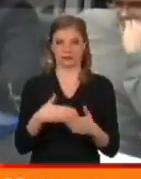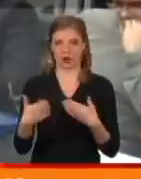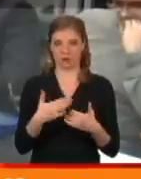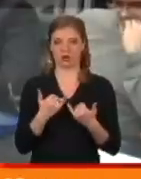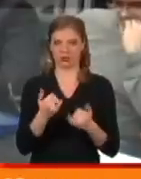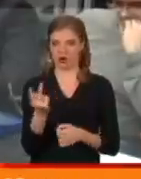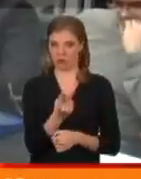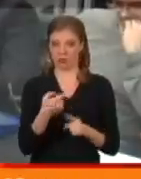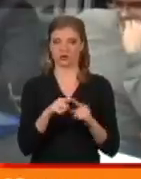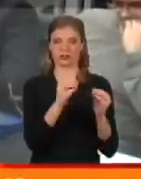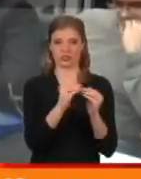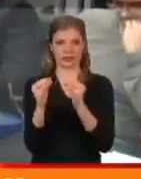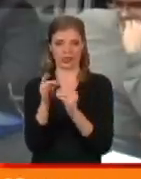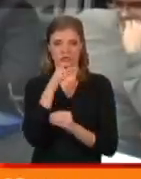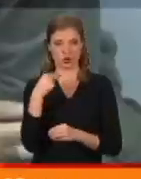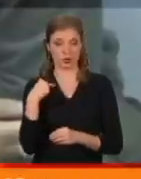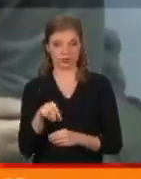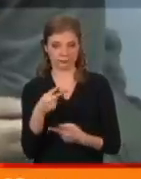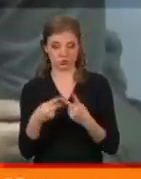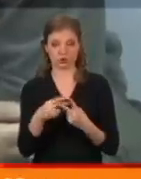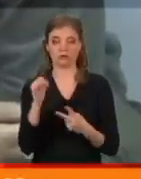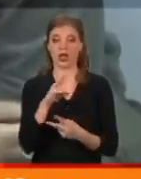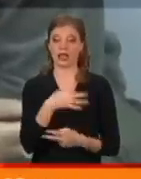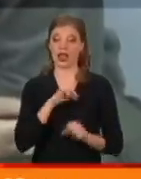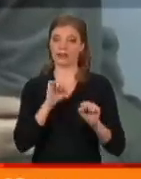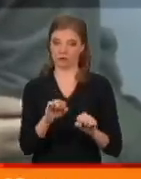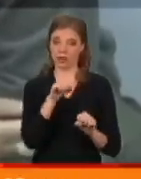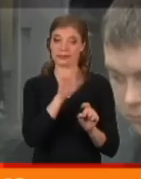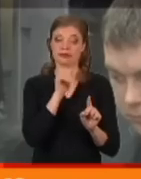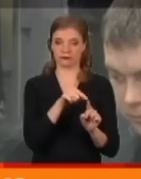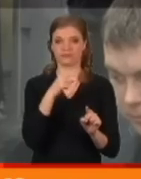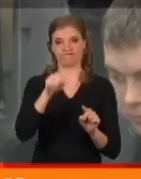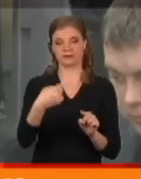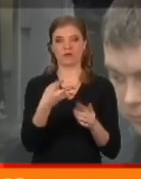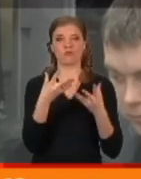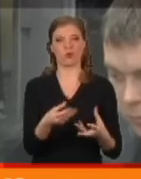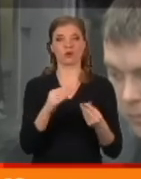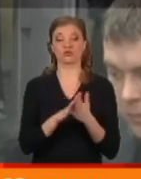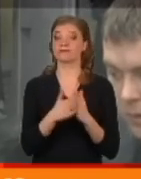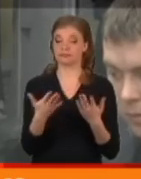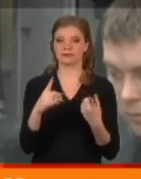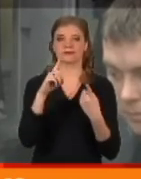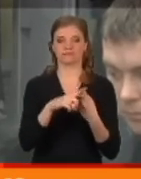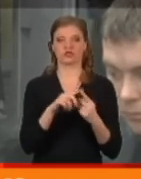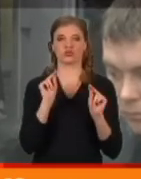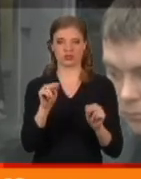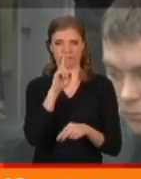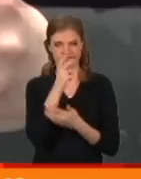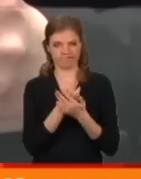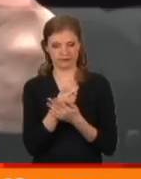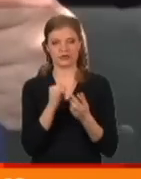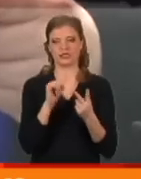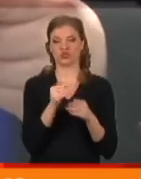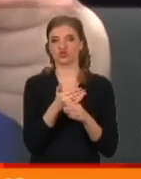покарання для обох – це 10 років тюрми, та адвокати Зайцевої наполягають на пом'якшувальних обставинах. Це щира каяття підсудної